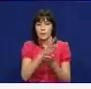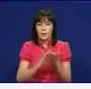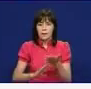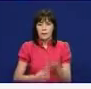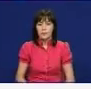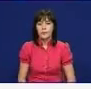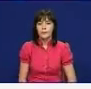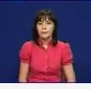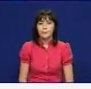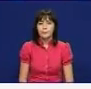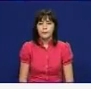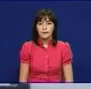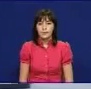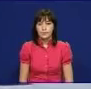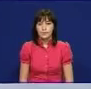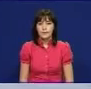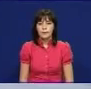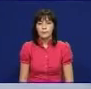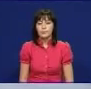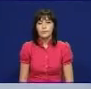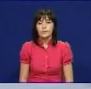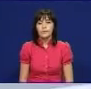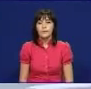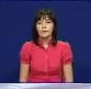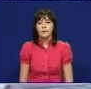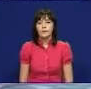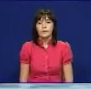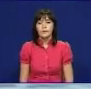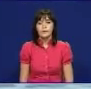Түркістан қаласынан Нұргүл Тапаева, Бауыржан Ізбеков, Олжас Тілесұлы, оңтүстік ақпарат.